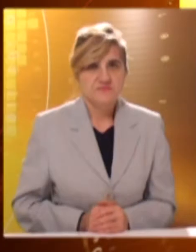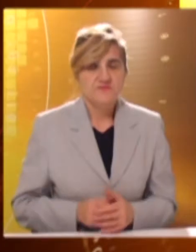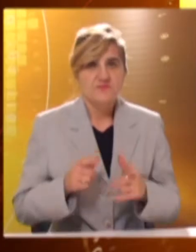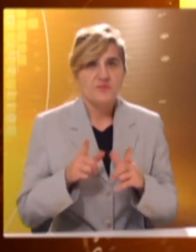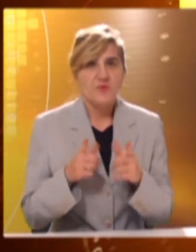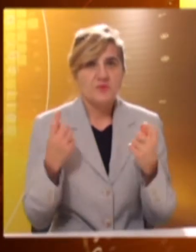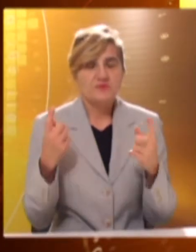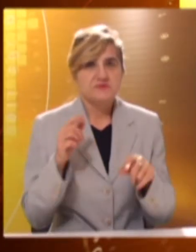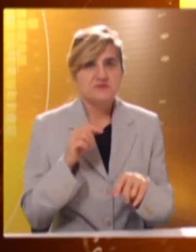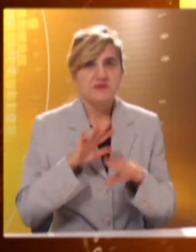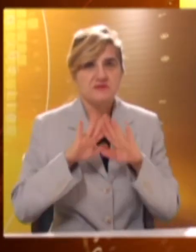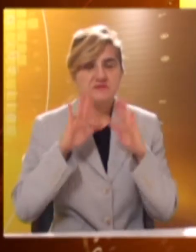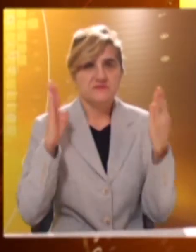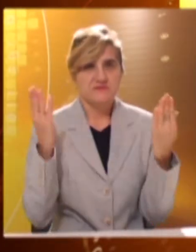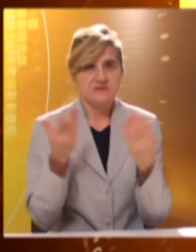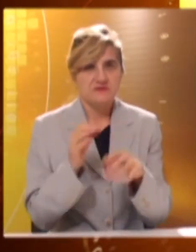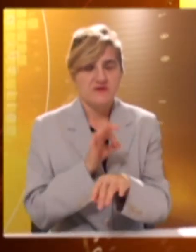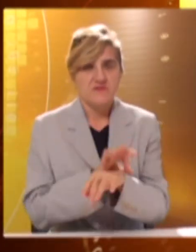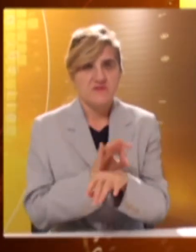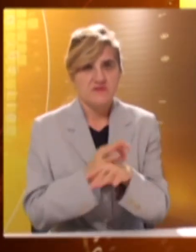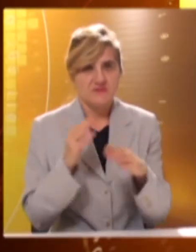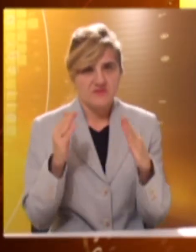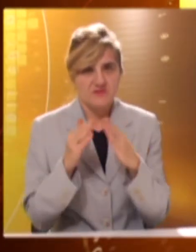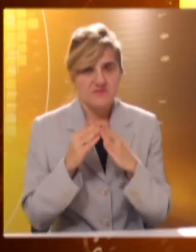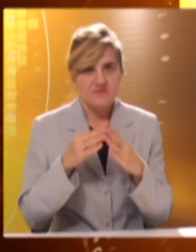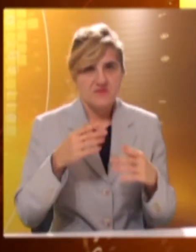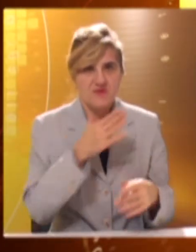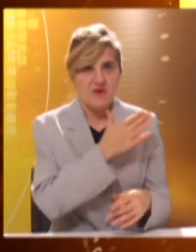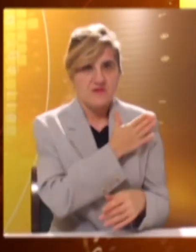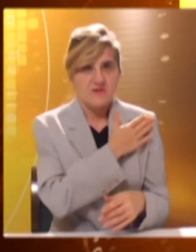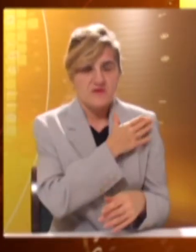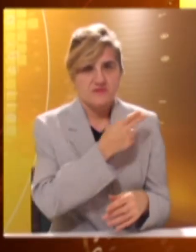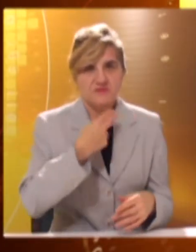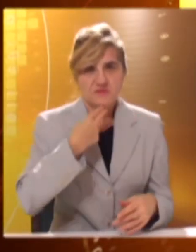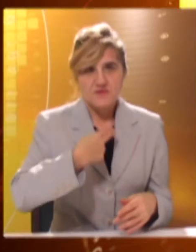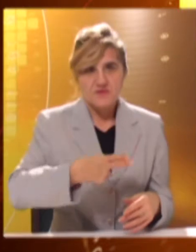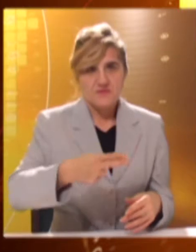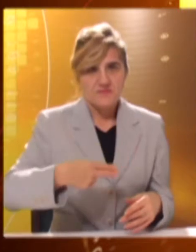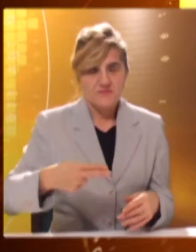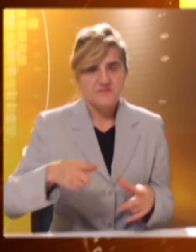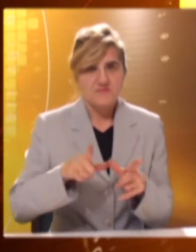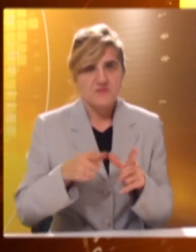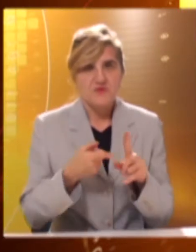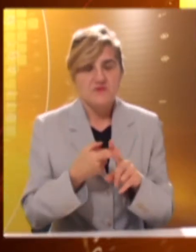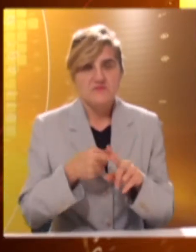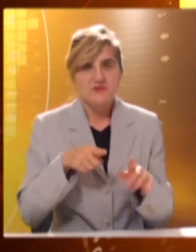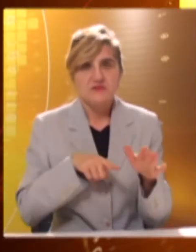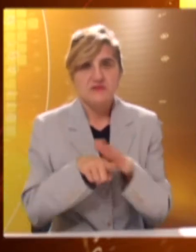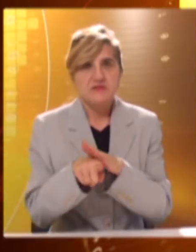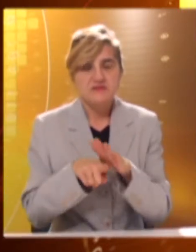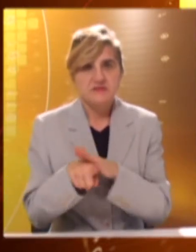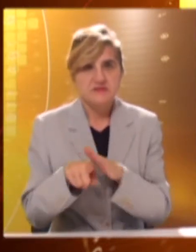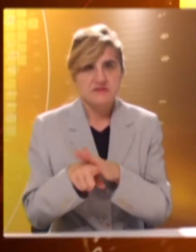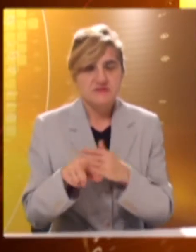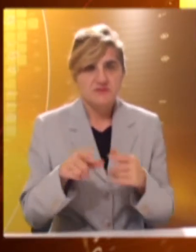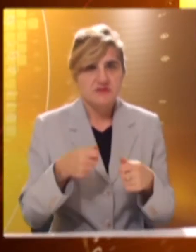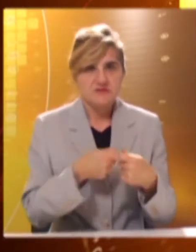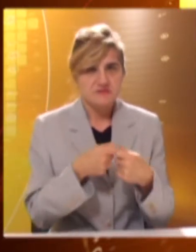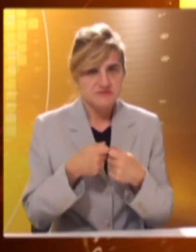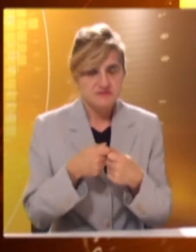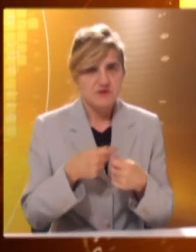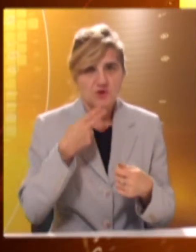U zelenoj sali gradske kuće gradonačelnik Bogdan Laban potpisao je sa komesarom Komesarijata za izbeglice i migracije Vladimirom